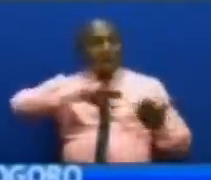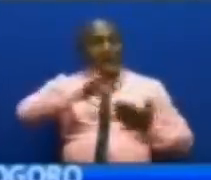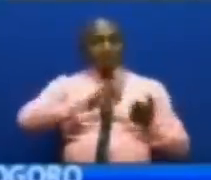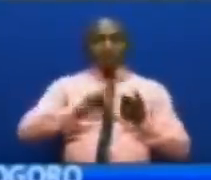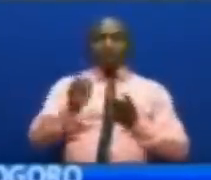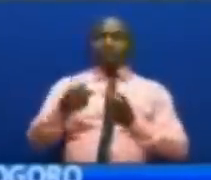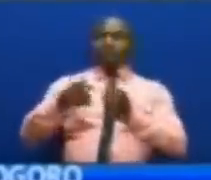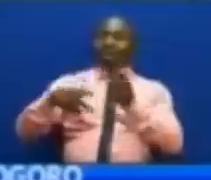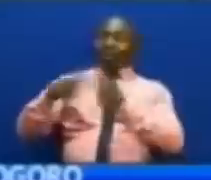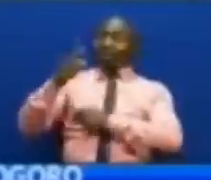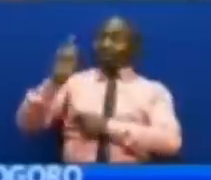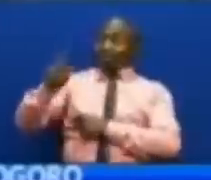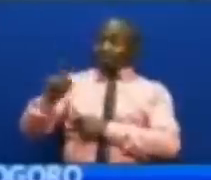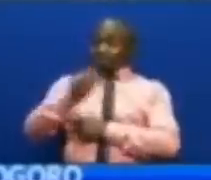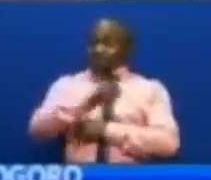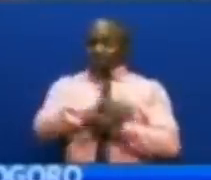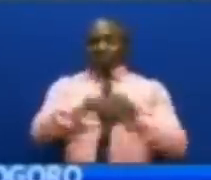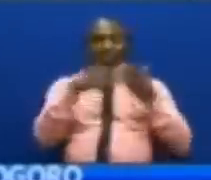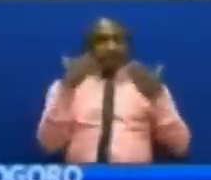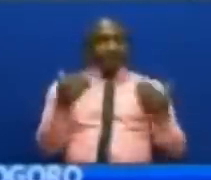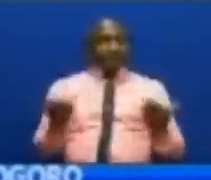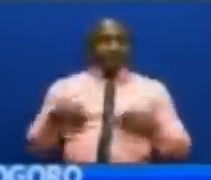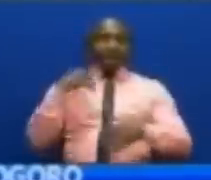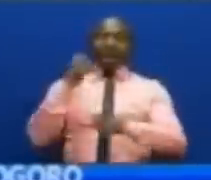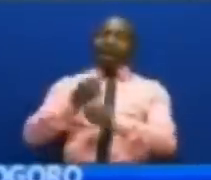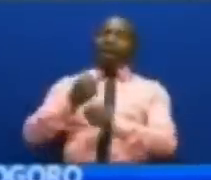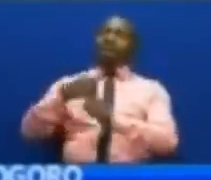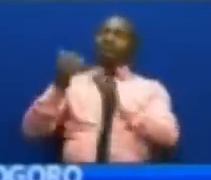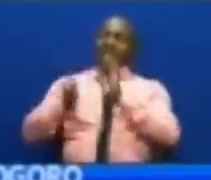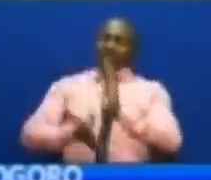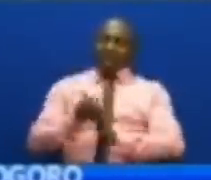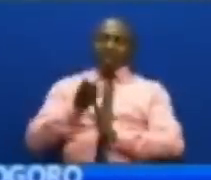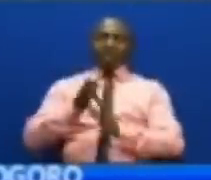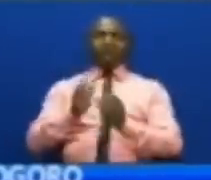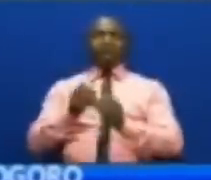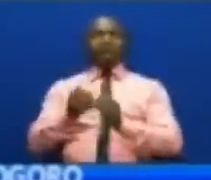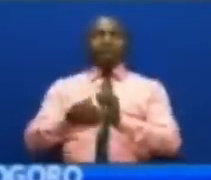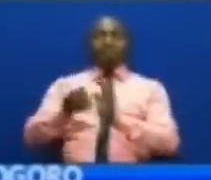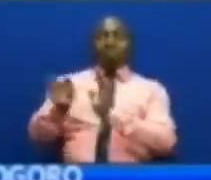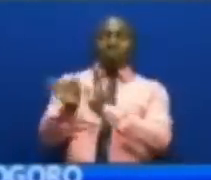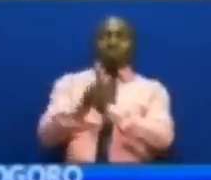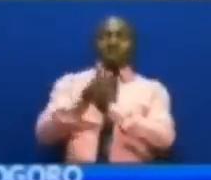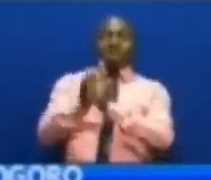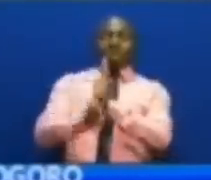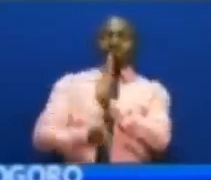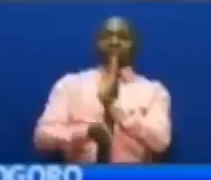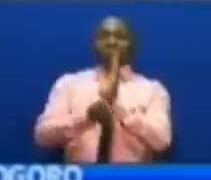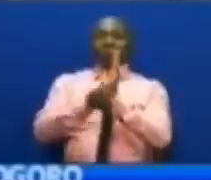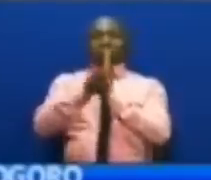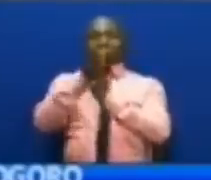zetu. Sasa kazi imeanza ya kupandisha bendera za chama chetu.